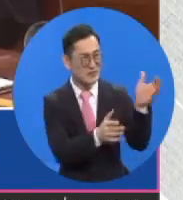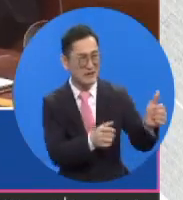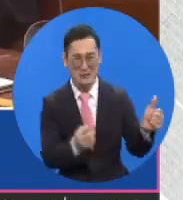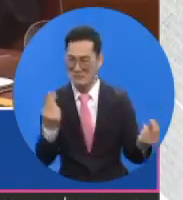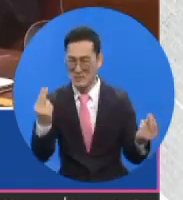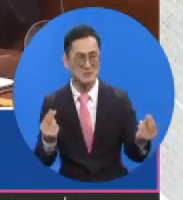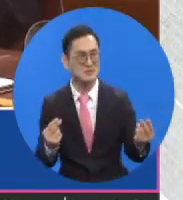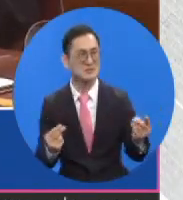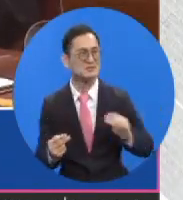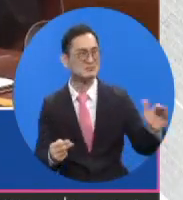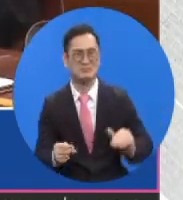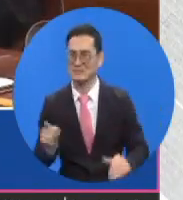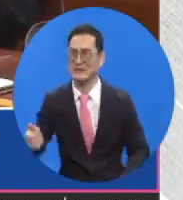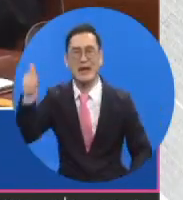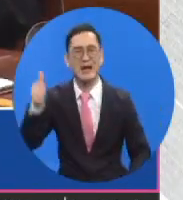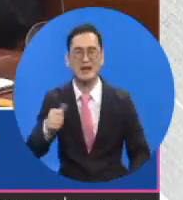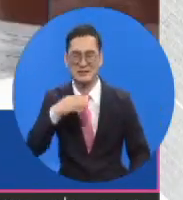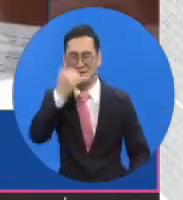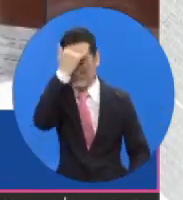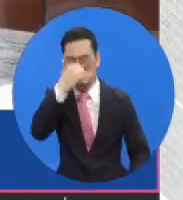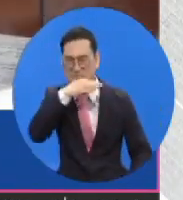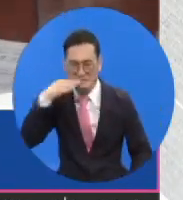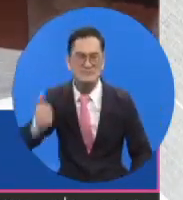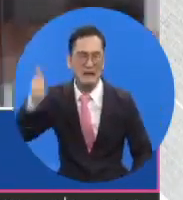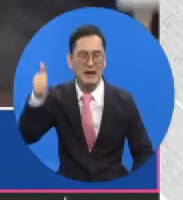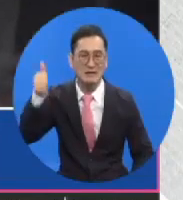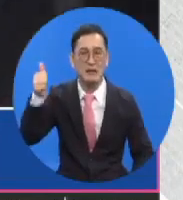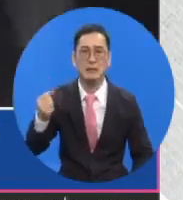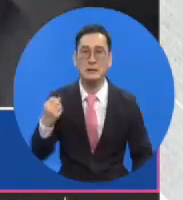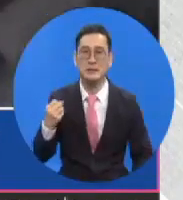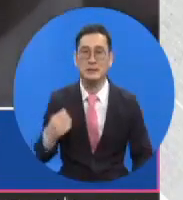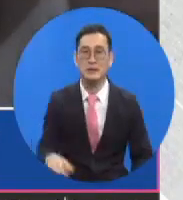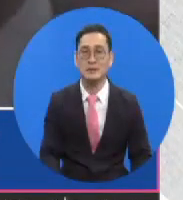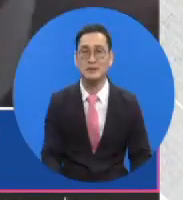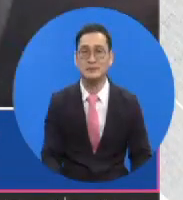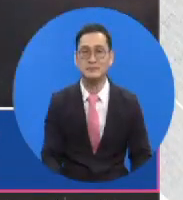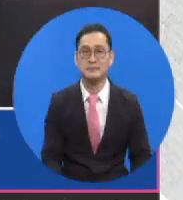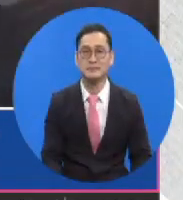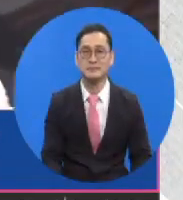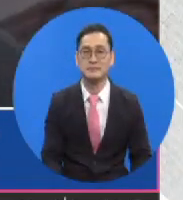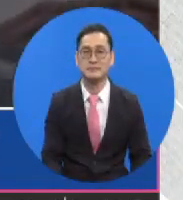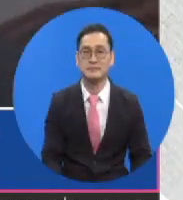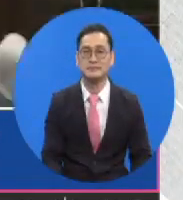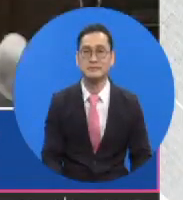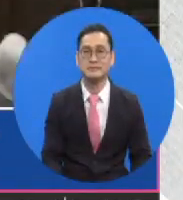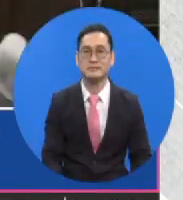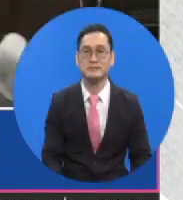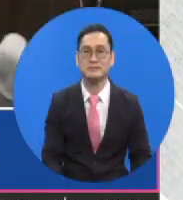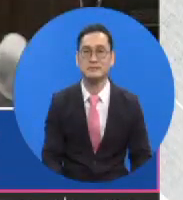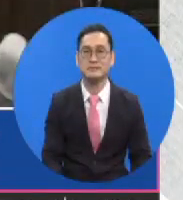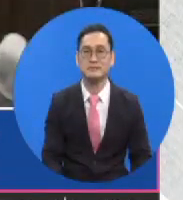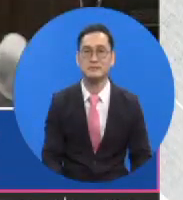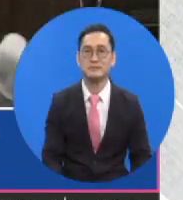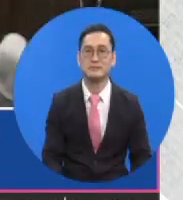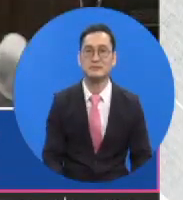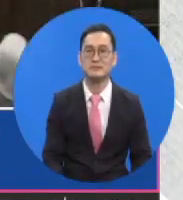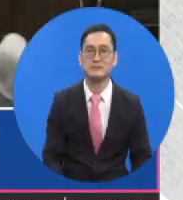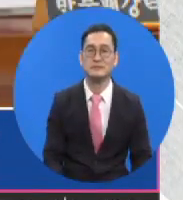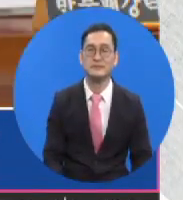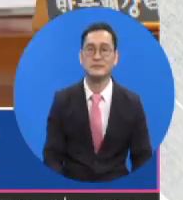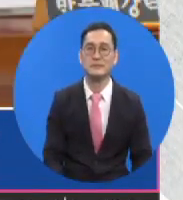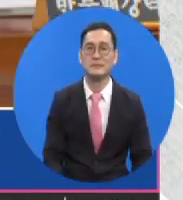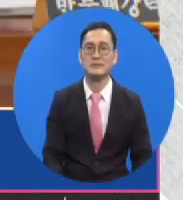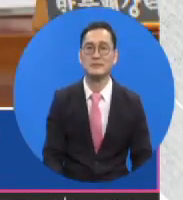하지만 결국 추 장관 문제도 그 메시지 자체가 아니라 이제 비언어적 행동들에 때문에 오히려 메시지도 왜곡되고 있는 게 아닌가